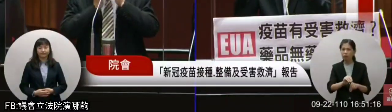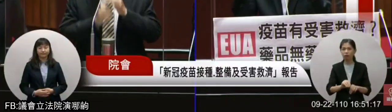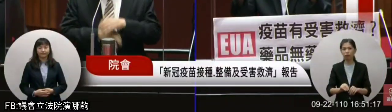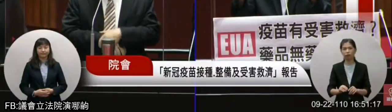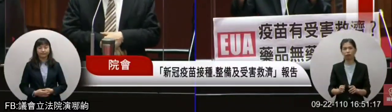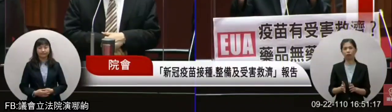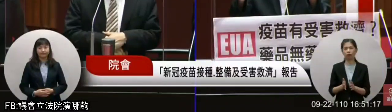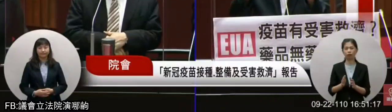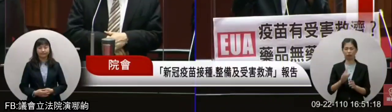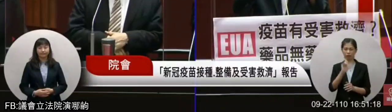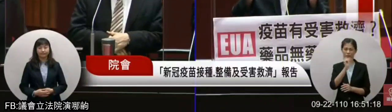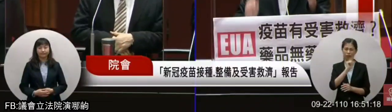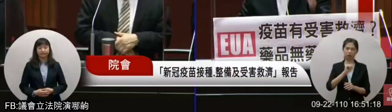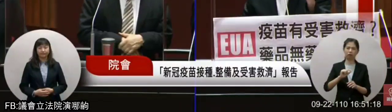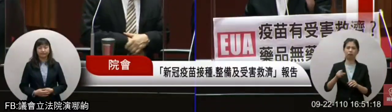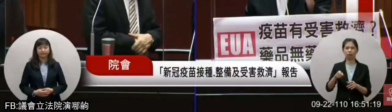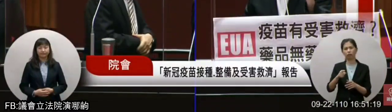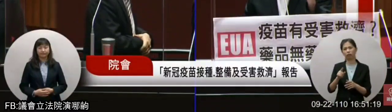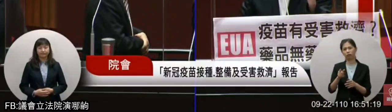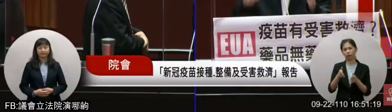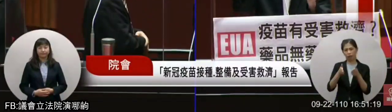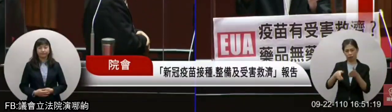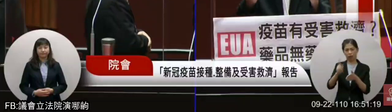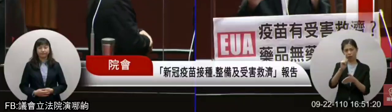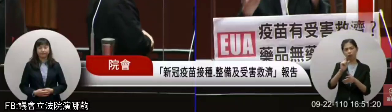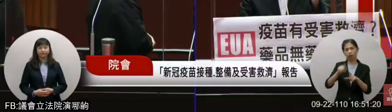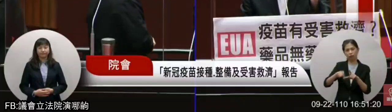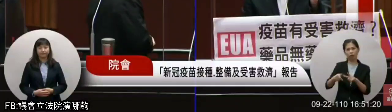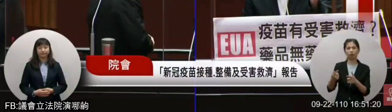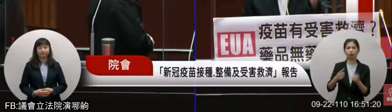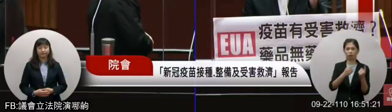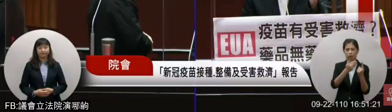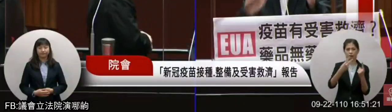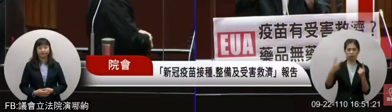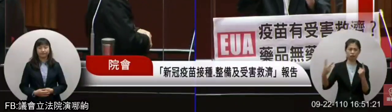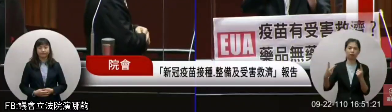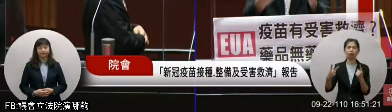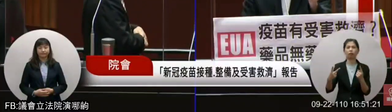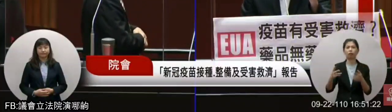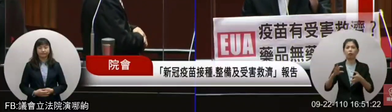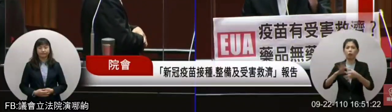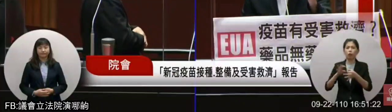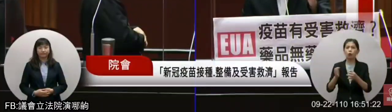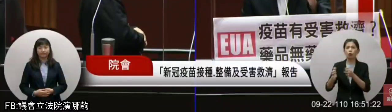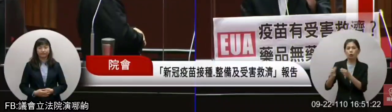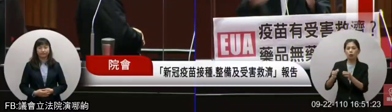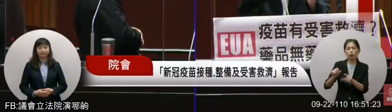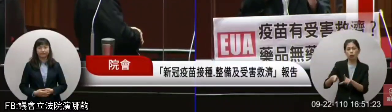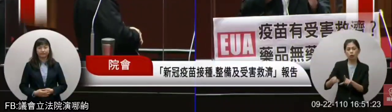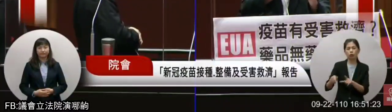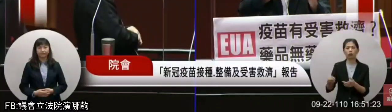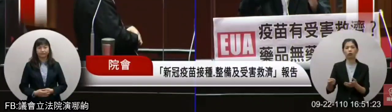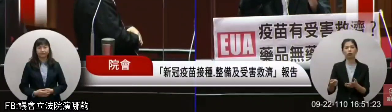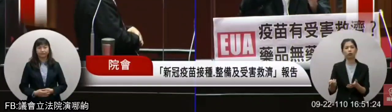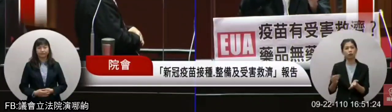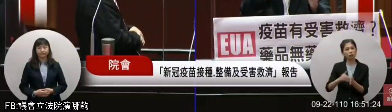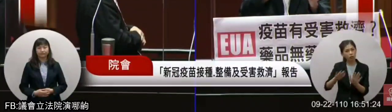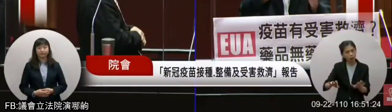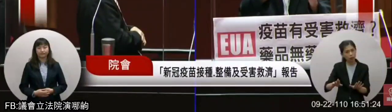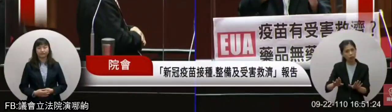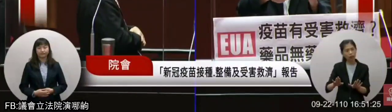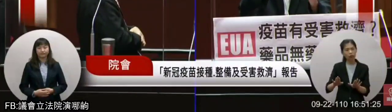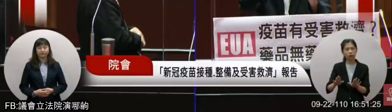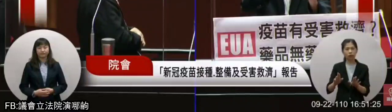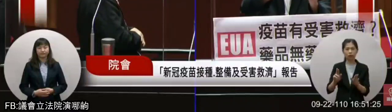问题，什么问题都只能找他这一家了。1922也是找官贸嘛，他的资讯系统都他处理。啊，现在到底是电子支